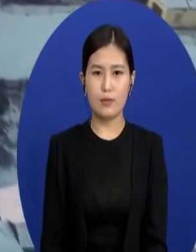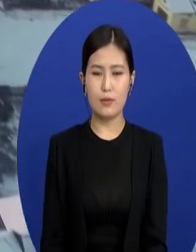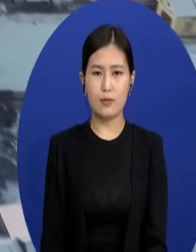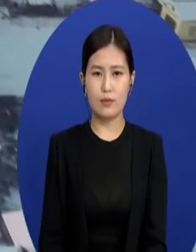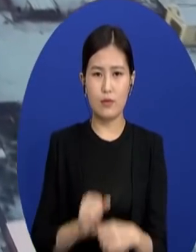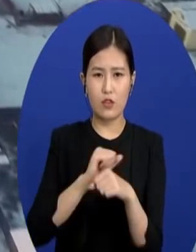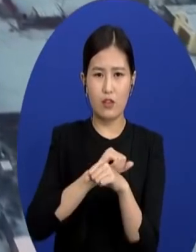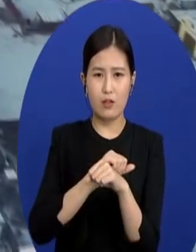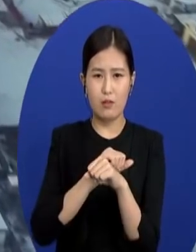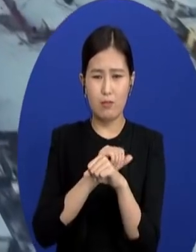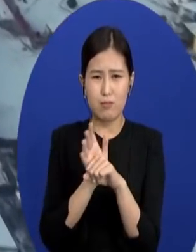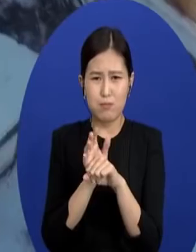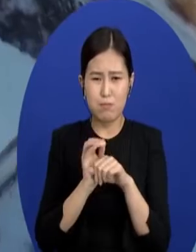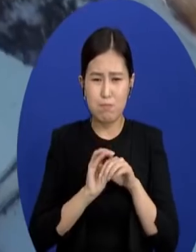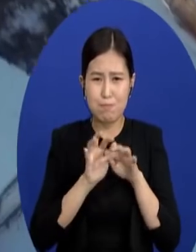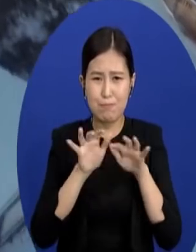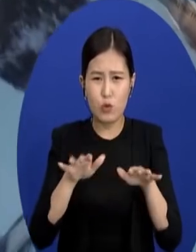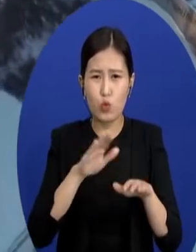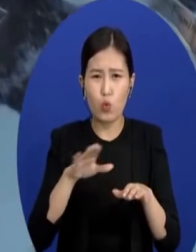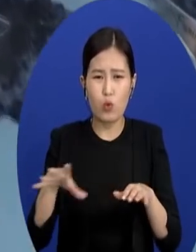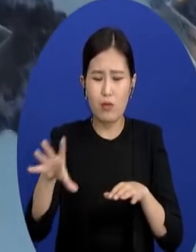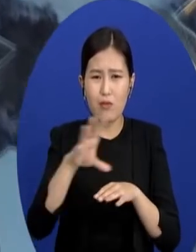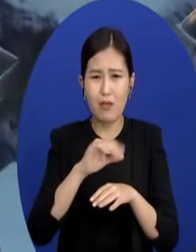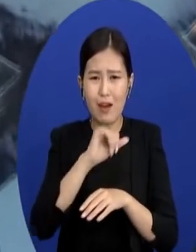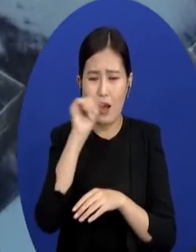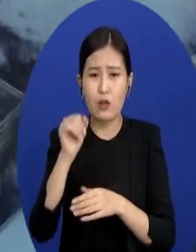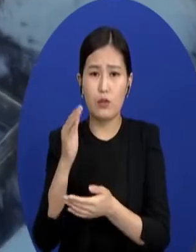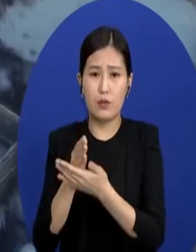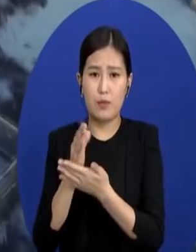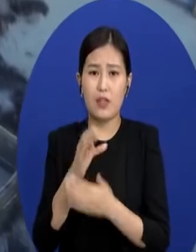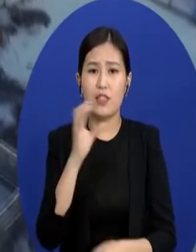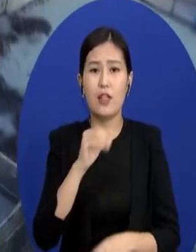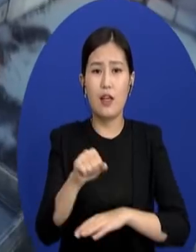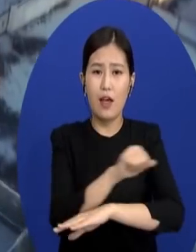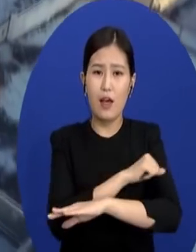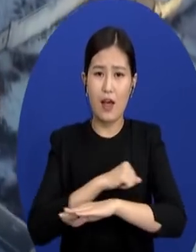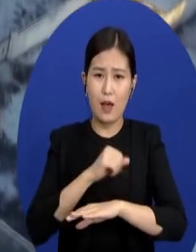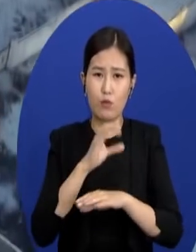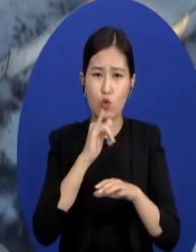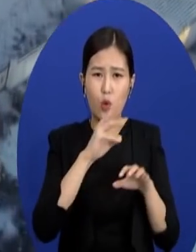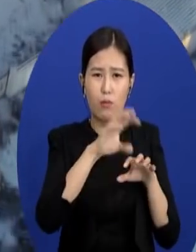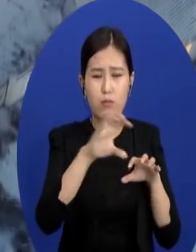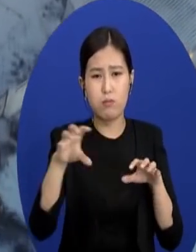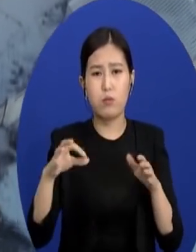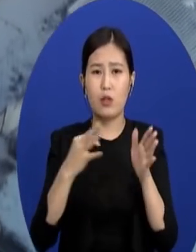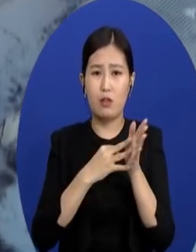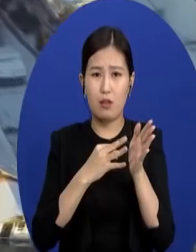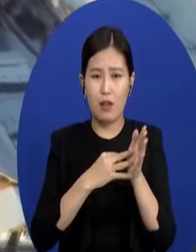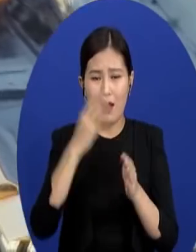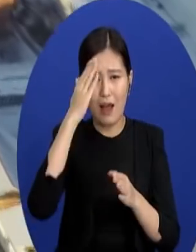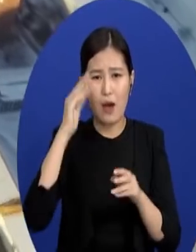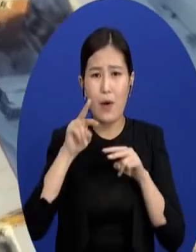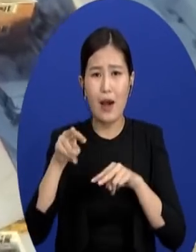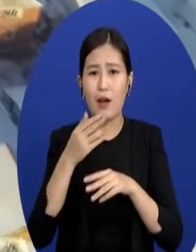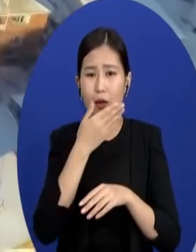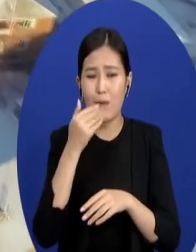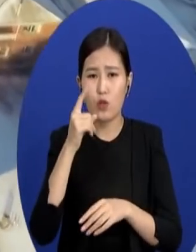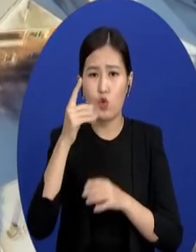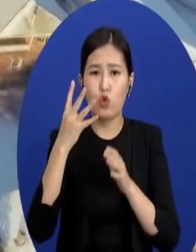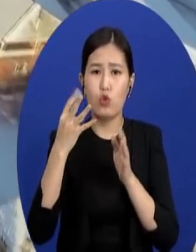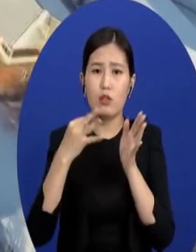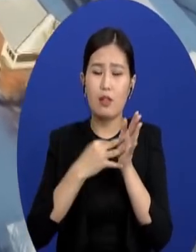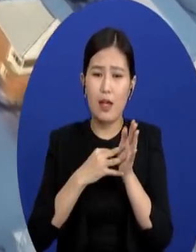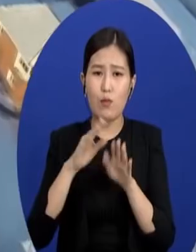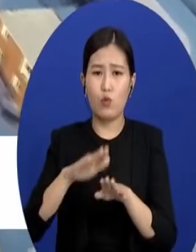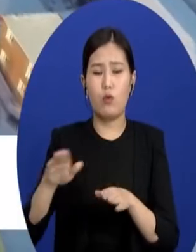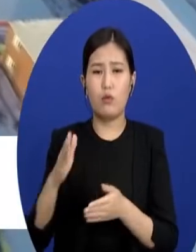Цар тахлын улмаас хүүхдүүд эрсдэлд орж байна. Сэлэнг аймгийн 8 сумдал гэхэд эцэг эхийн хараа хяналтгүй 148 хүүхэд байгааг